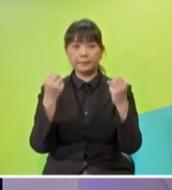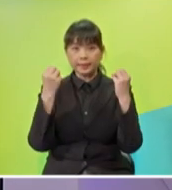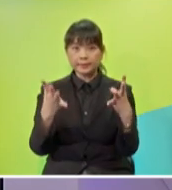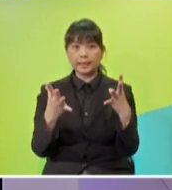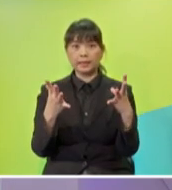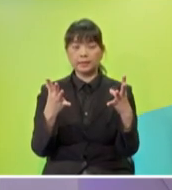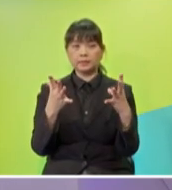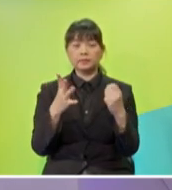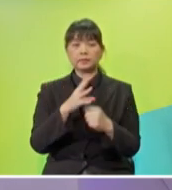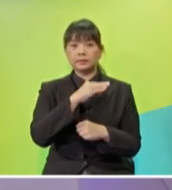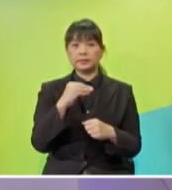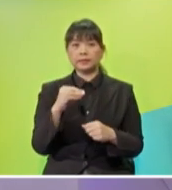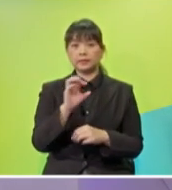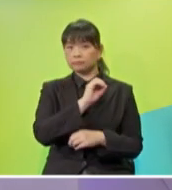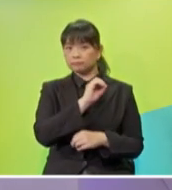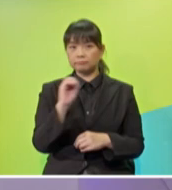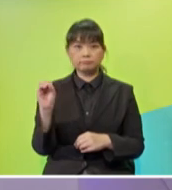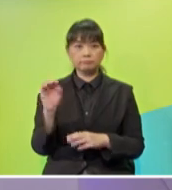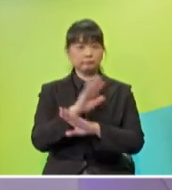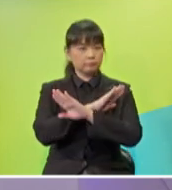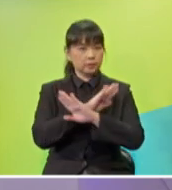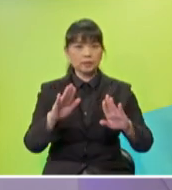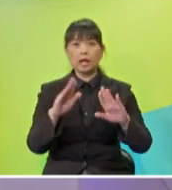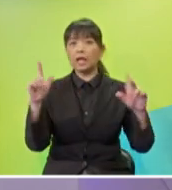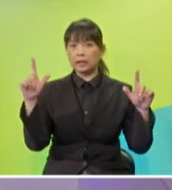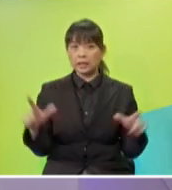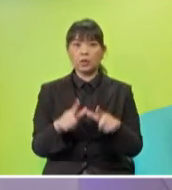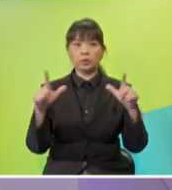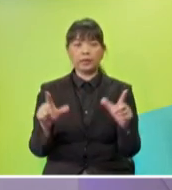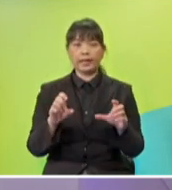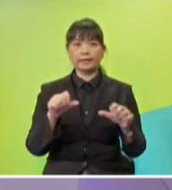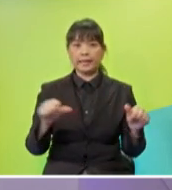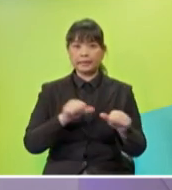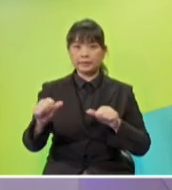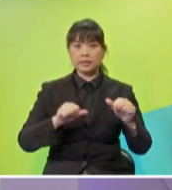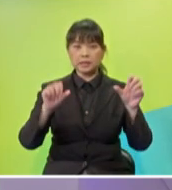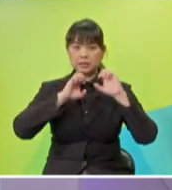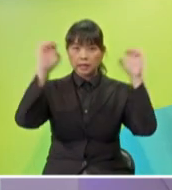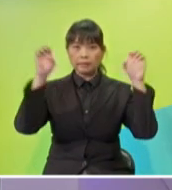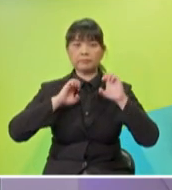seimbang lah dan tidak melakukan activity senama Oke